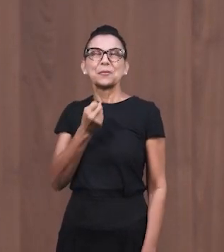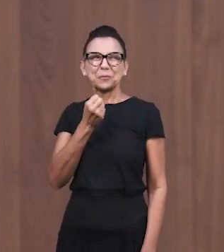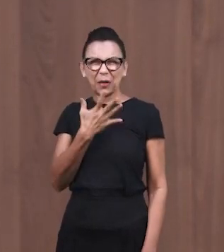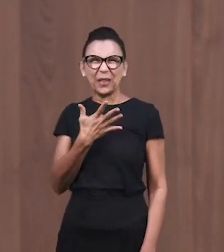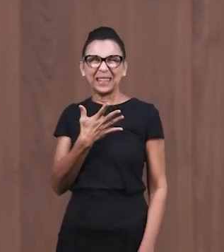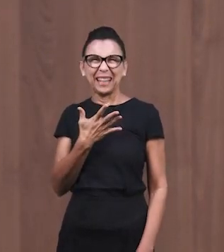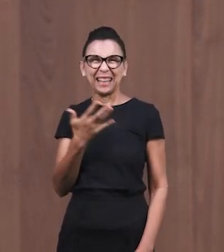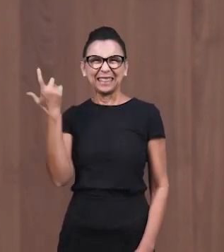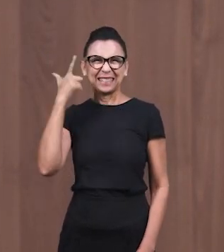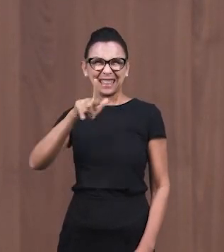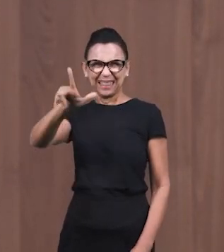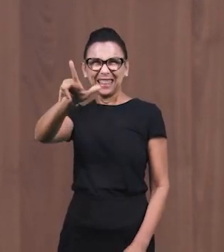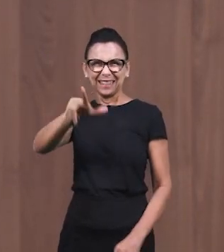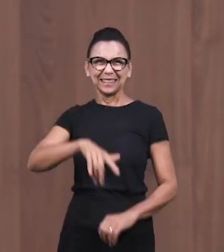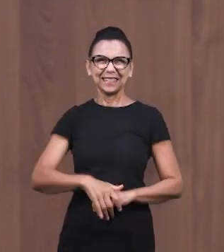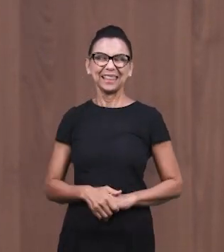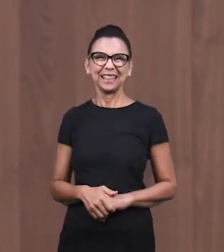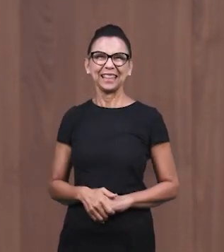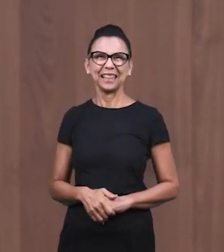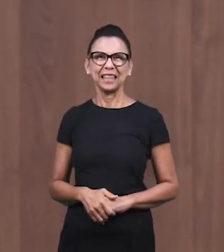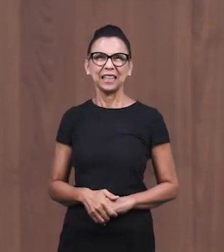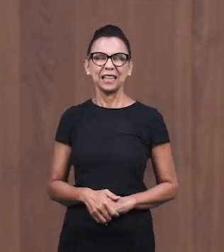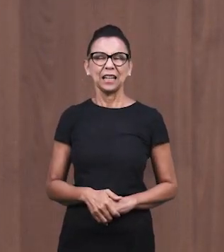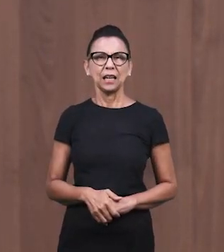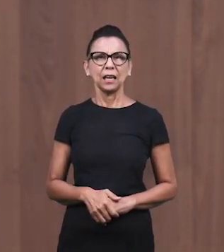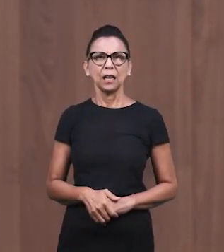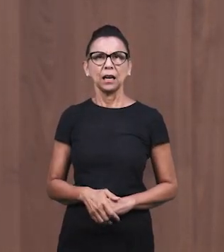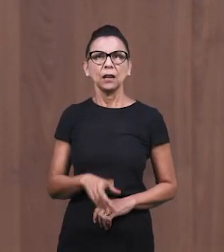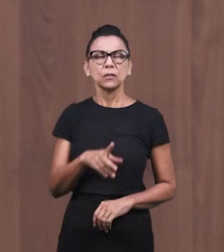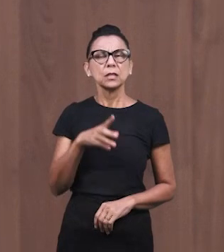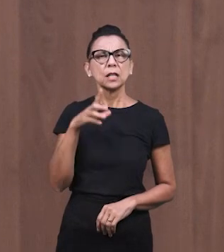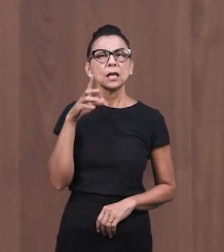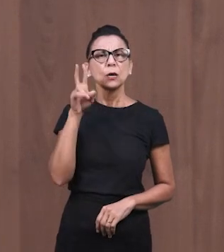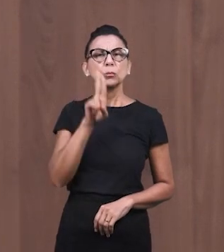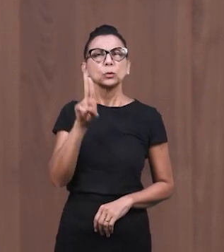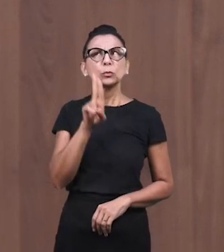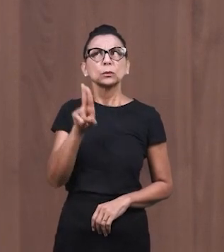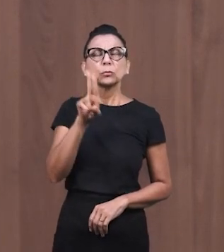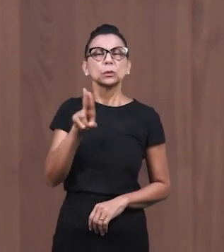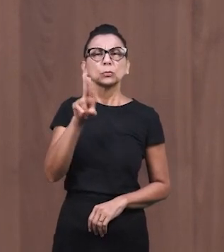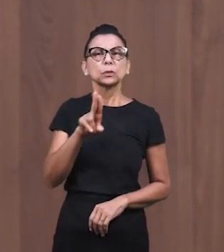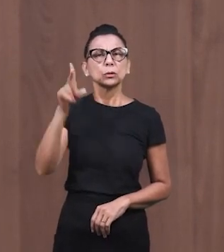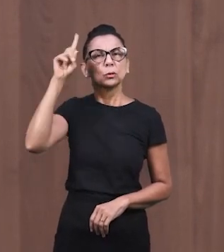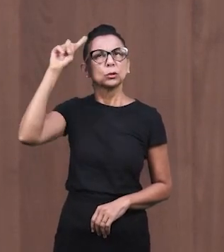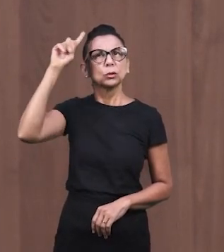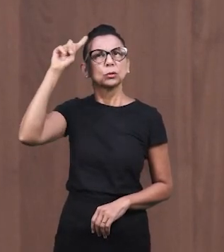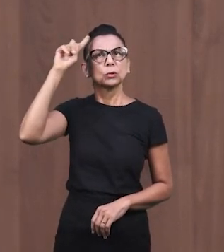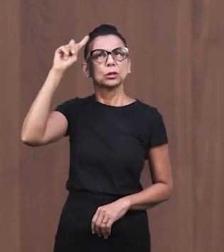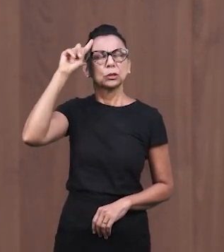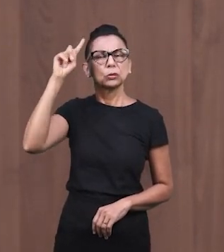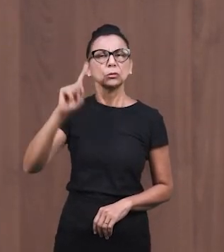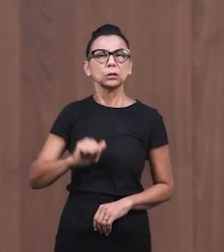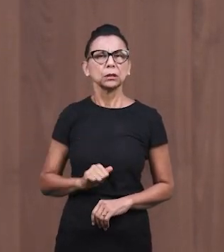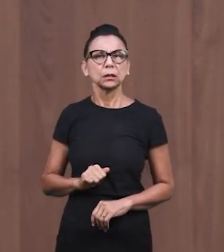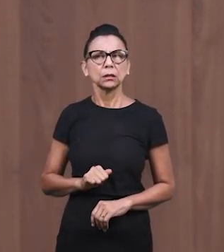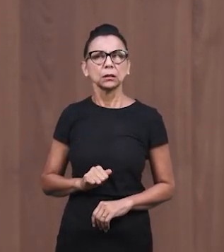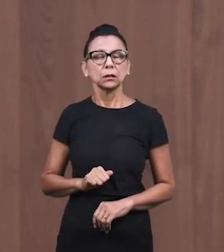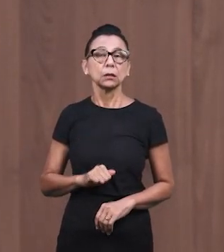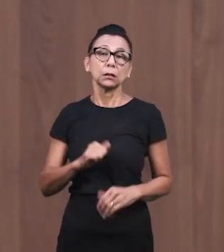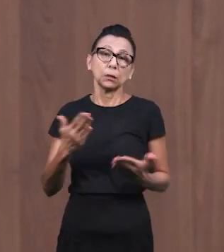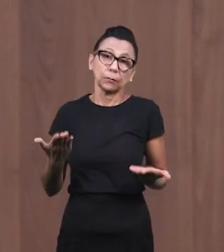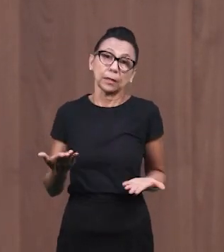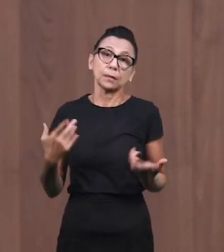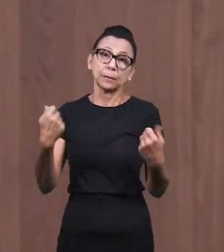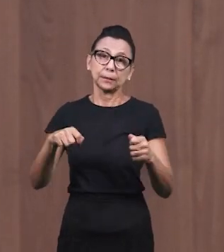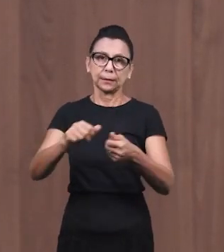des habits nouveaux, on va les utiliser sans les laver. Qu'est-ce qui se passe? Il va être sali, il va avoir des